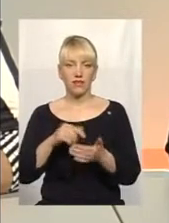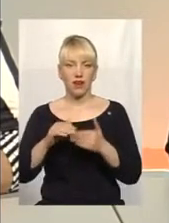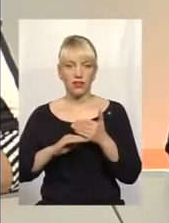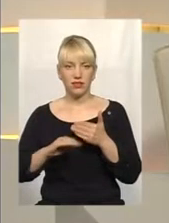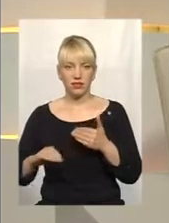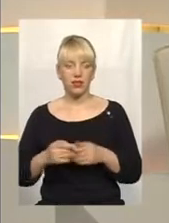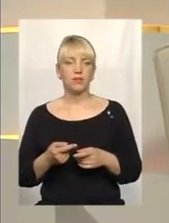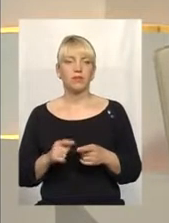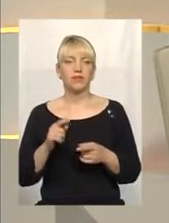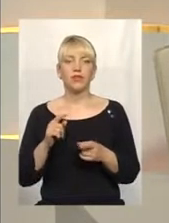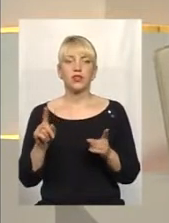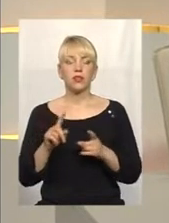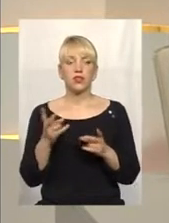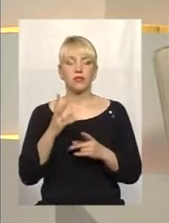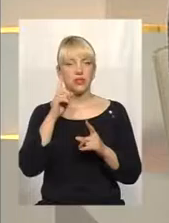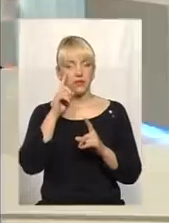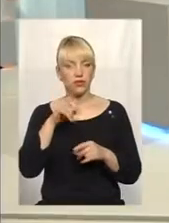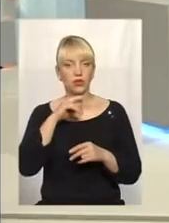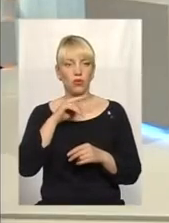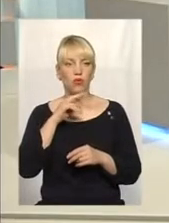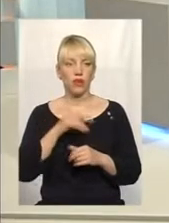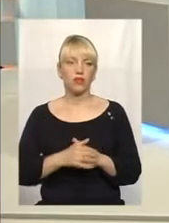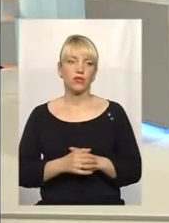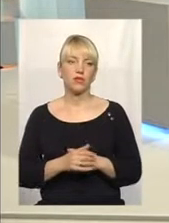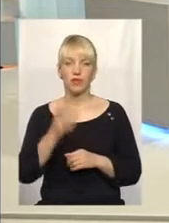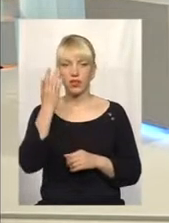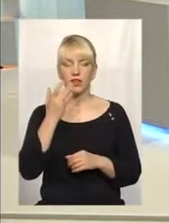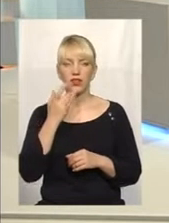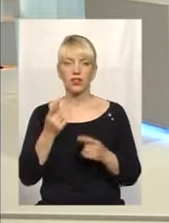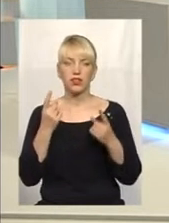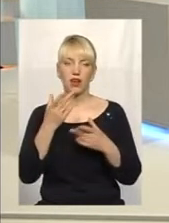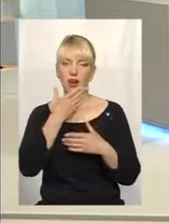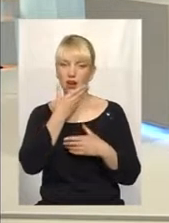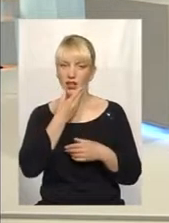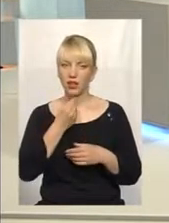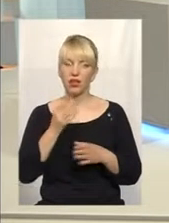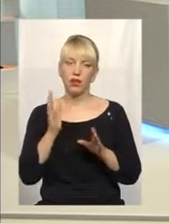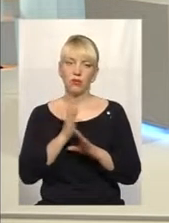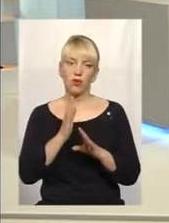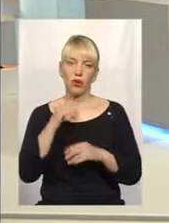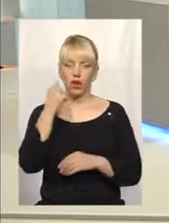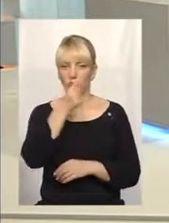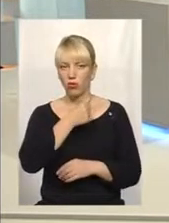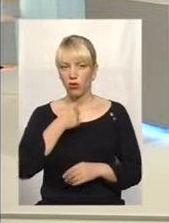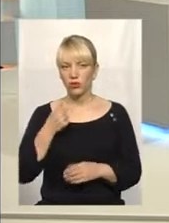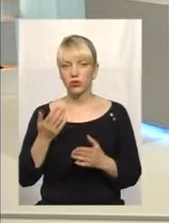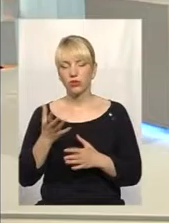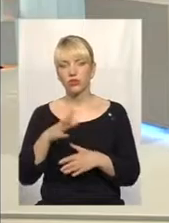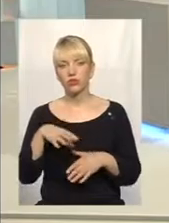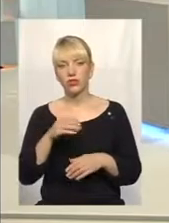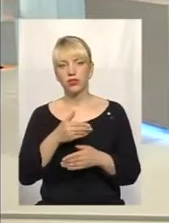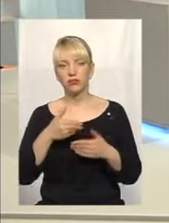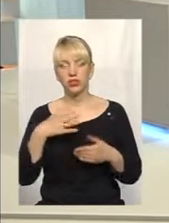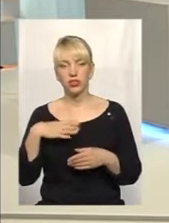увагу батькам? Лариса Олексіївна. Ну, звичайно, літо – це надзвичайно гарна пора року, яку всі чекають з